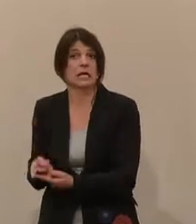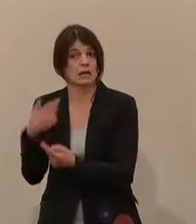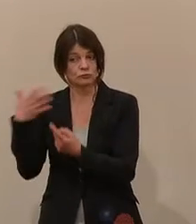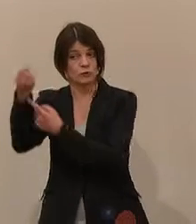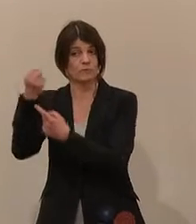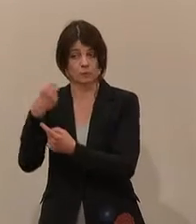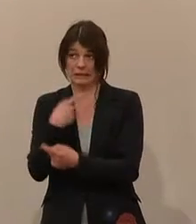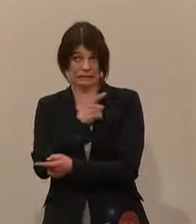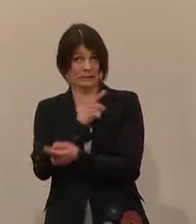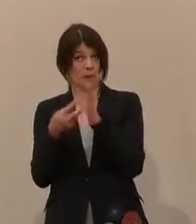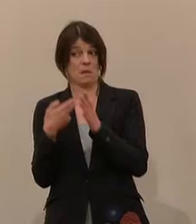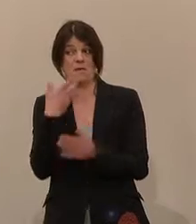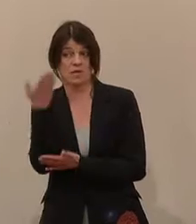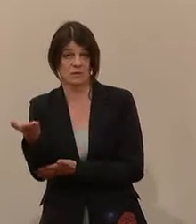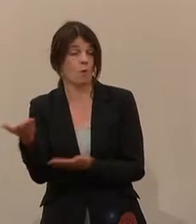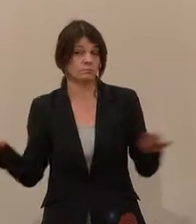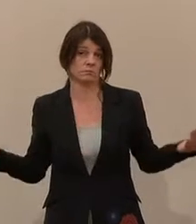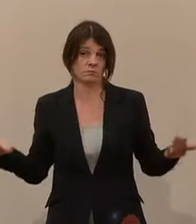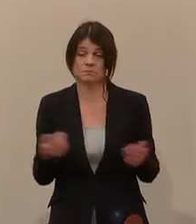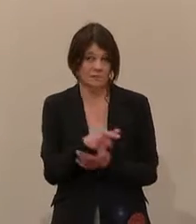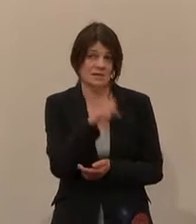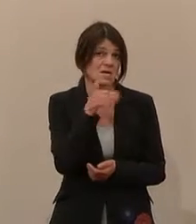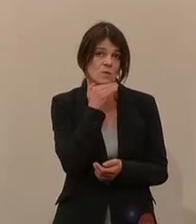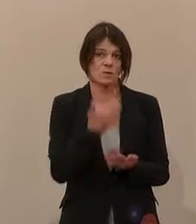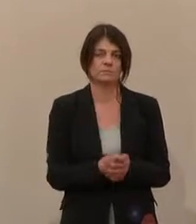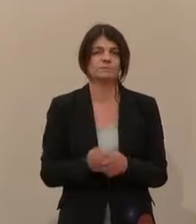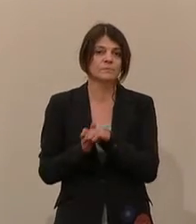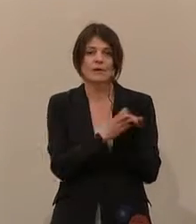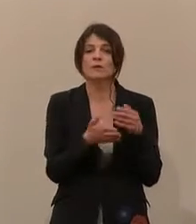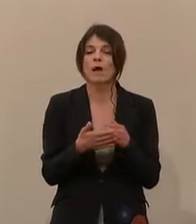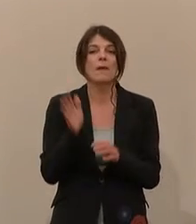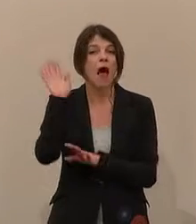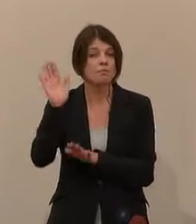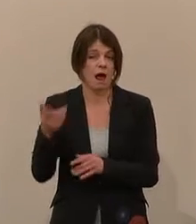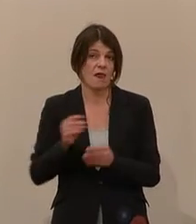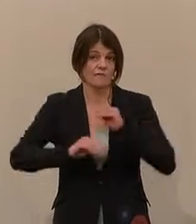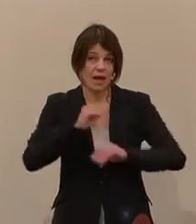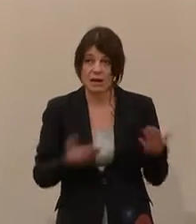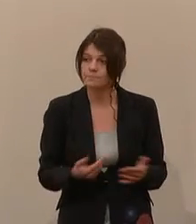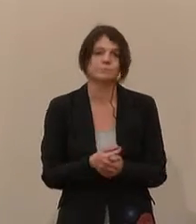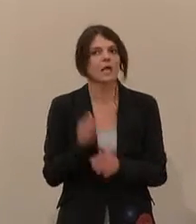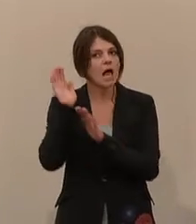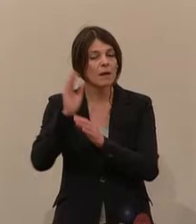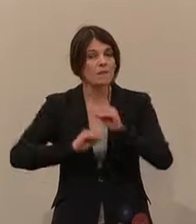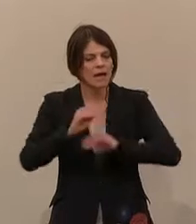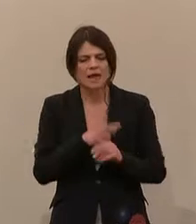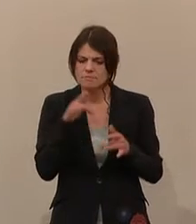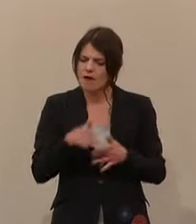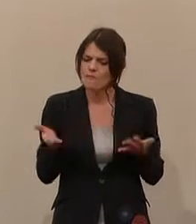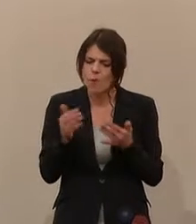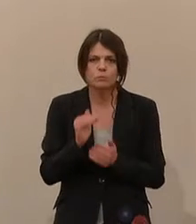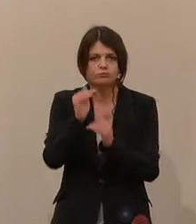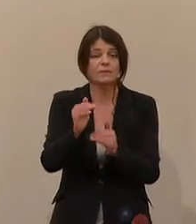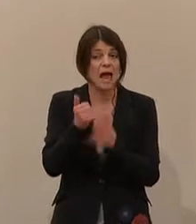wir uns selber stecken. Ganz konkretes Beispiel, schauen wir uns an den Handballverein beispielsweise. Im Handballverein haben wir eine Förderung im